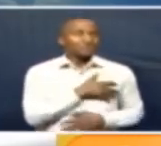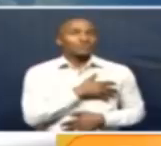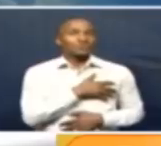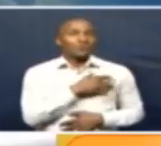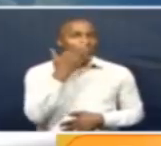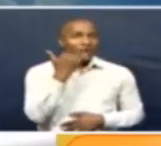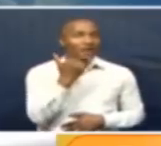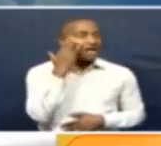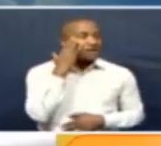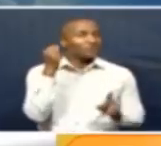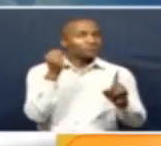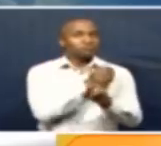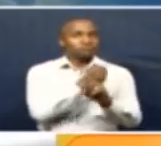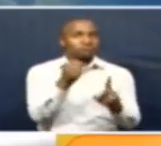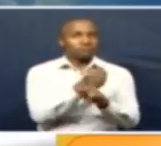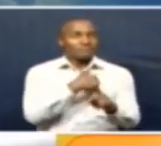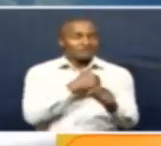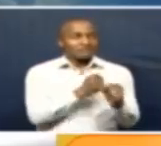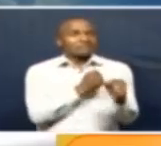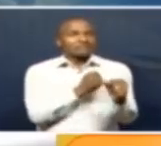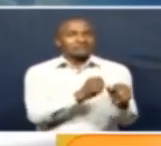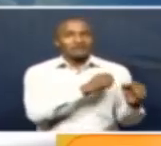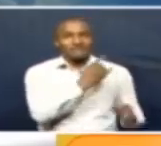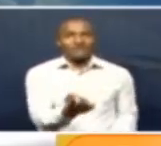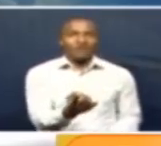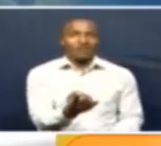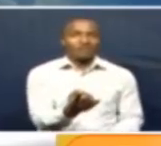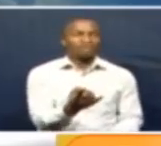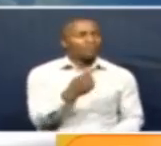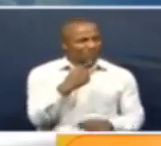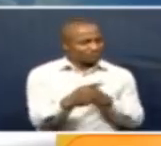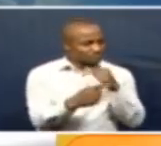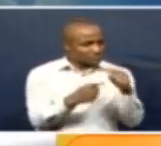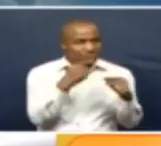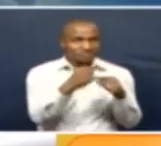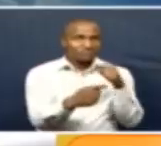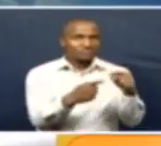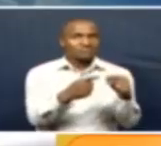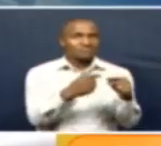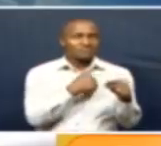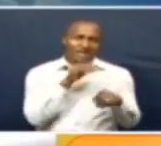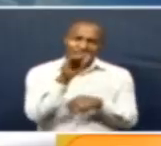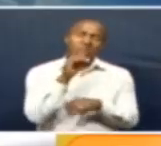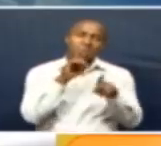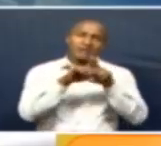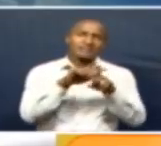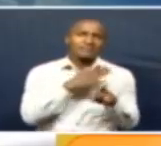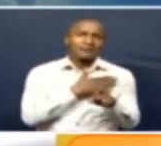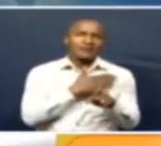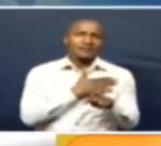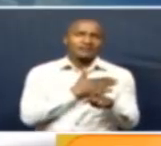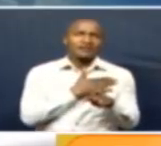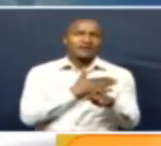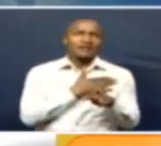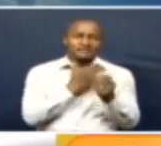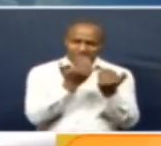nilikuwa najua itakuwa fighting. Alafu sasa nikaendelea hivyo, nikawa nikiuliza brothangu mkubwa. Nimesaliwa kwa family ya